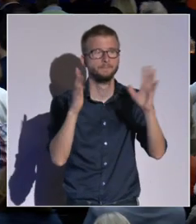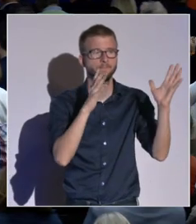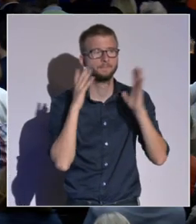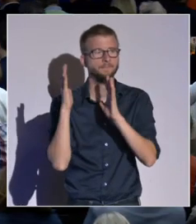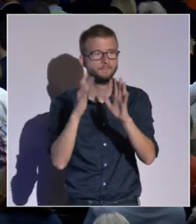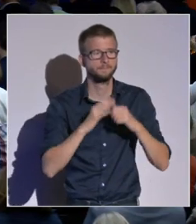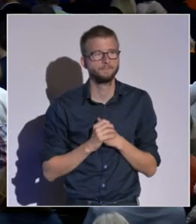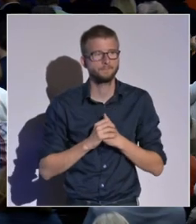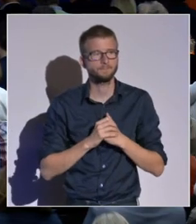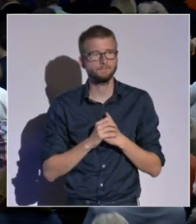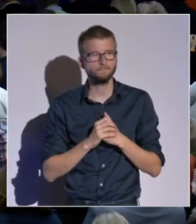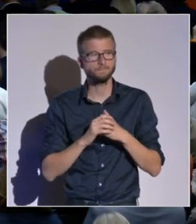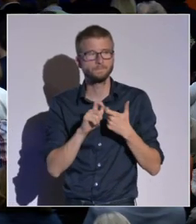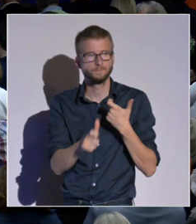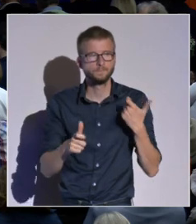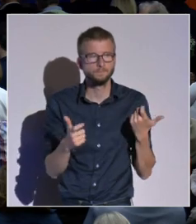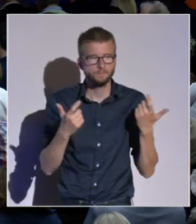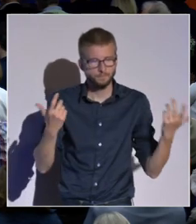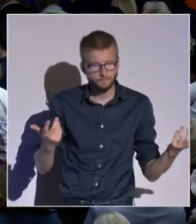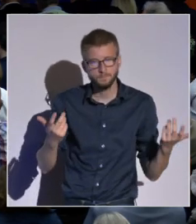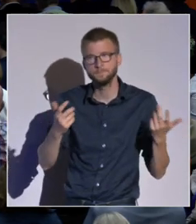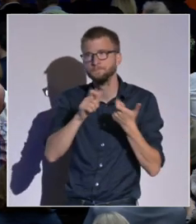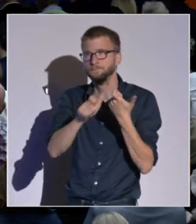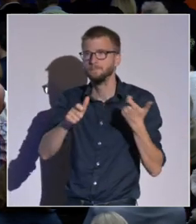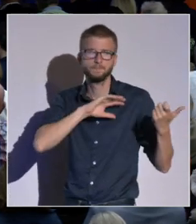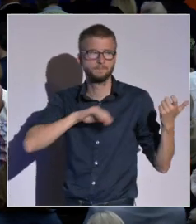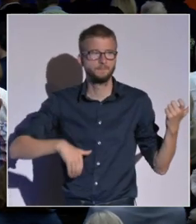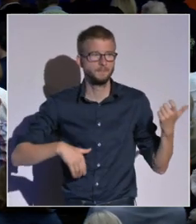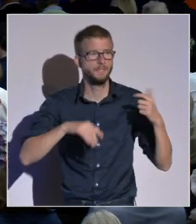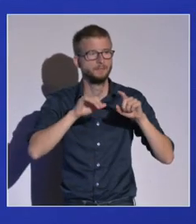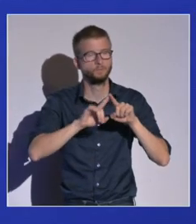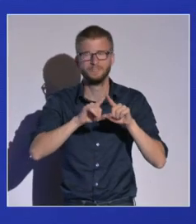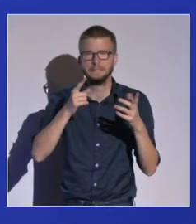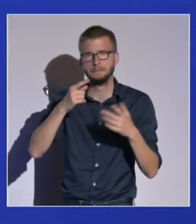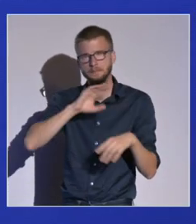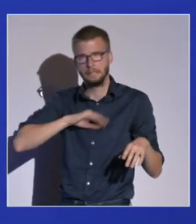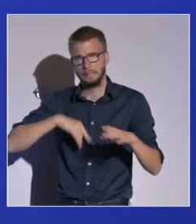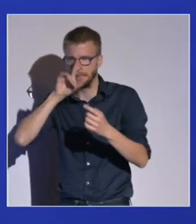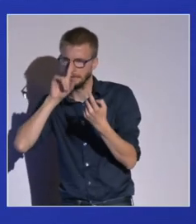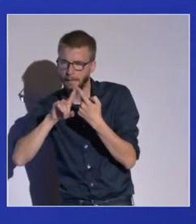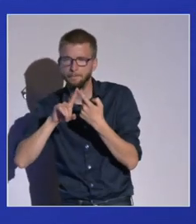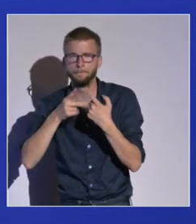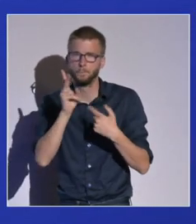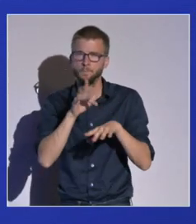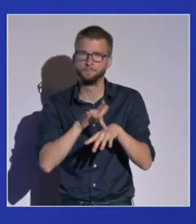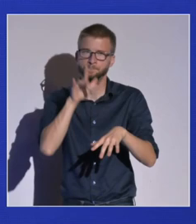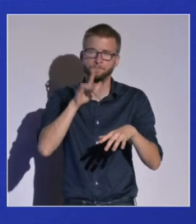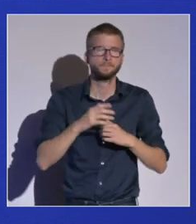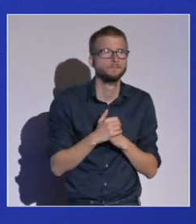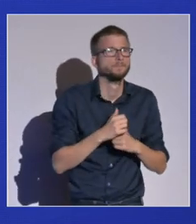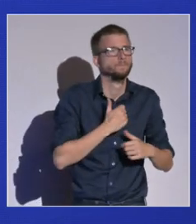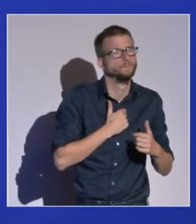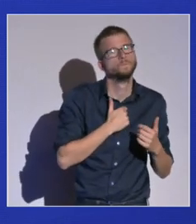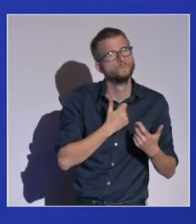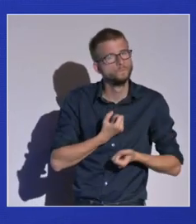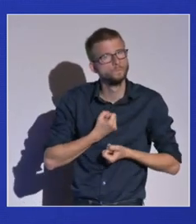Je voudrais, sur cette histoire du développement durable, aborder un dernier point qui est plus délicat. Mais je le fais en ayant